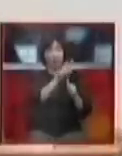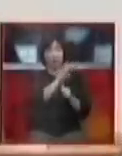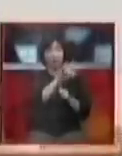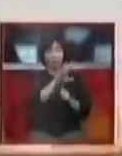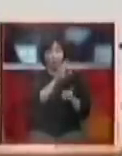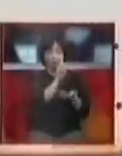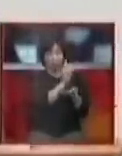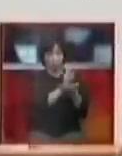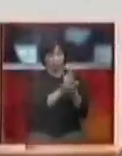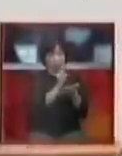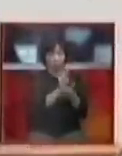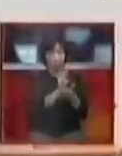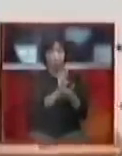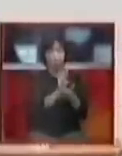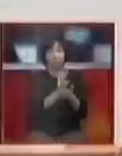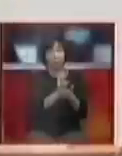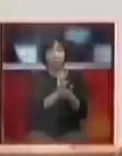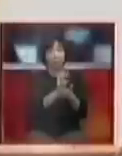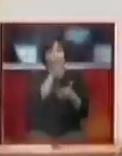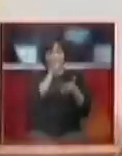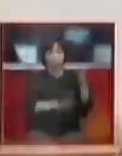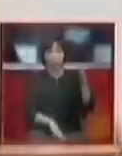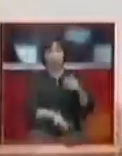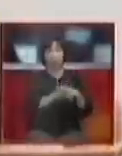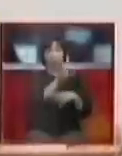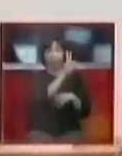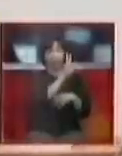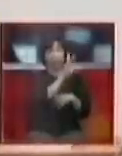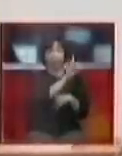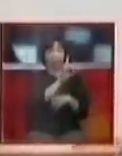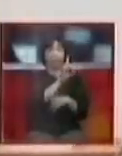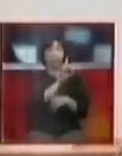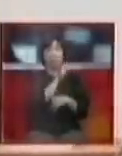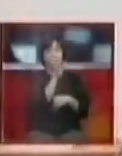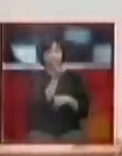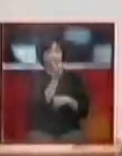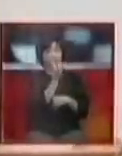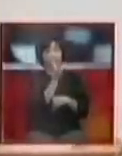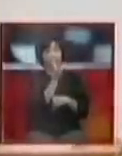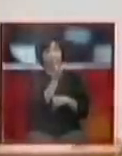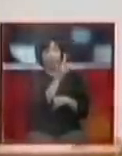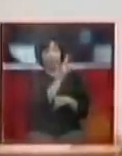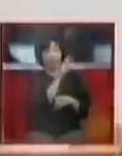natin sa 860,000 metric tons. Ngayong taon,